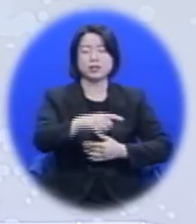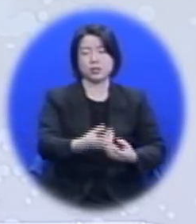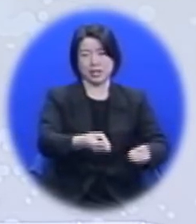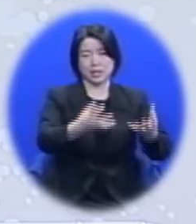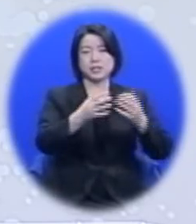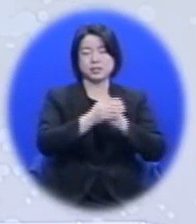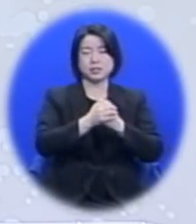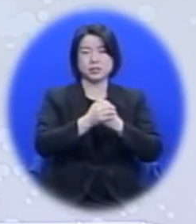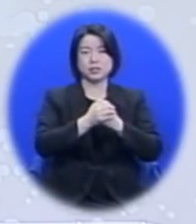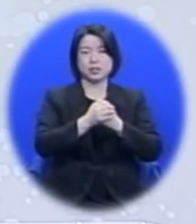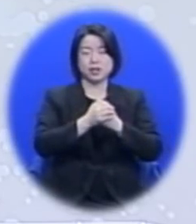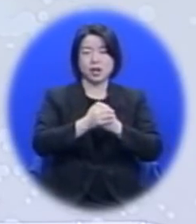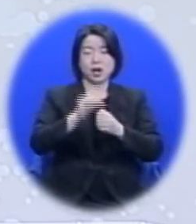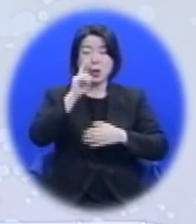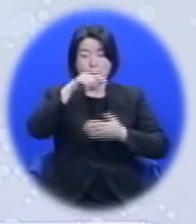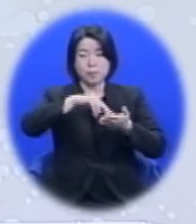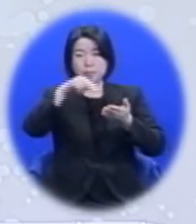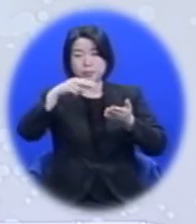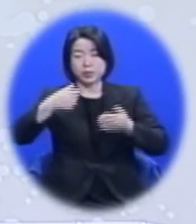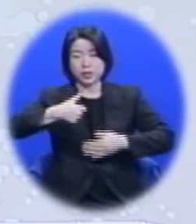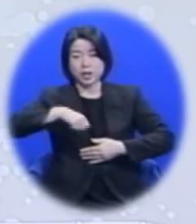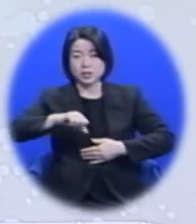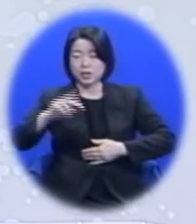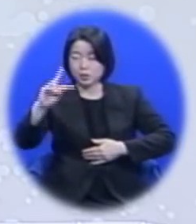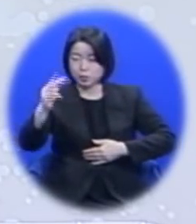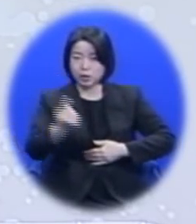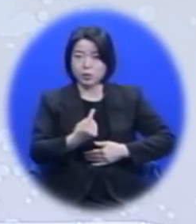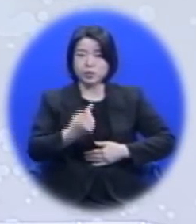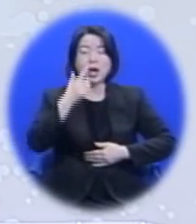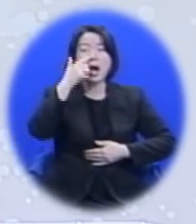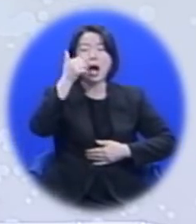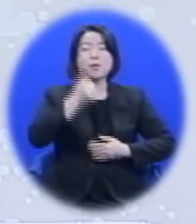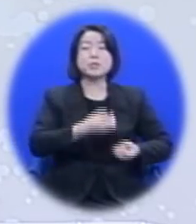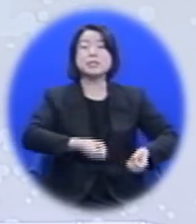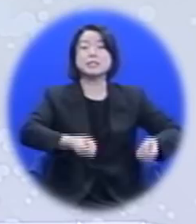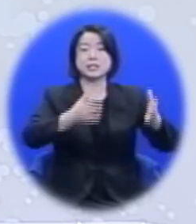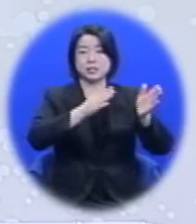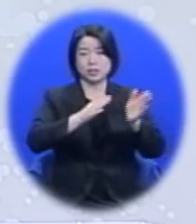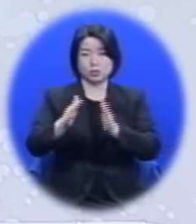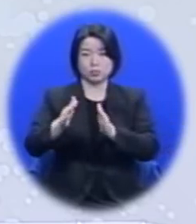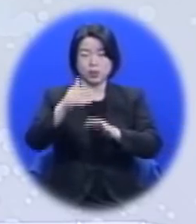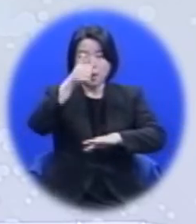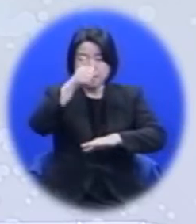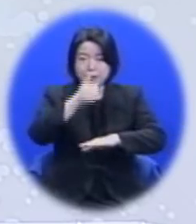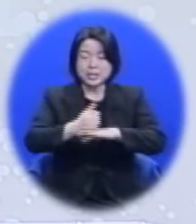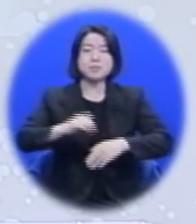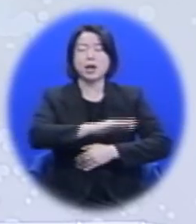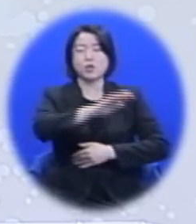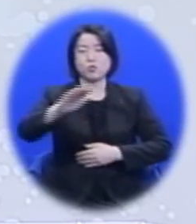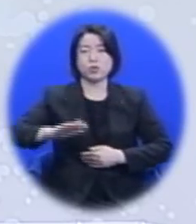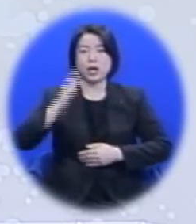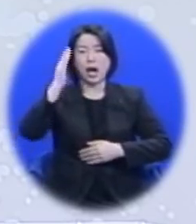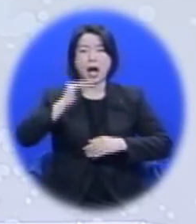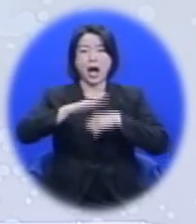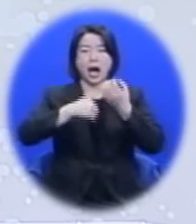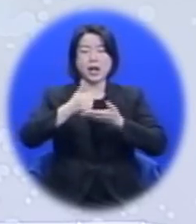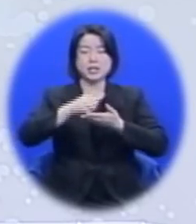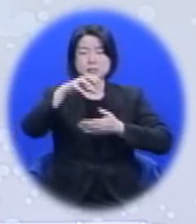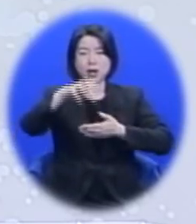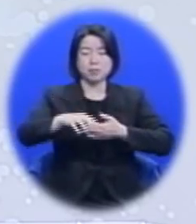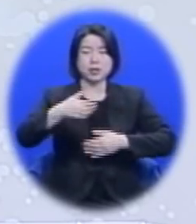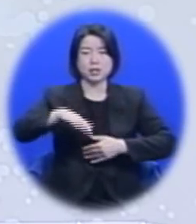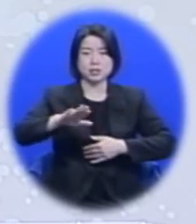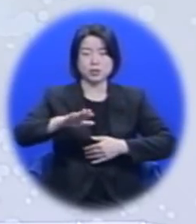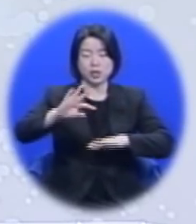탕자가 돌아올 때 아버지는 잔치를 준비하셨고, 마지막 날 우리가 하나님 앞에 갔을 때 임금도 천국 잔치를